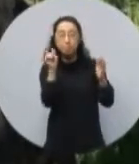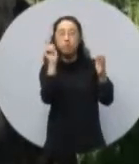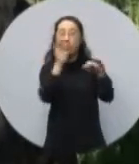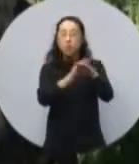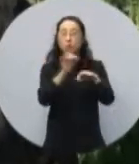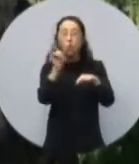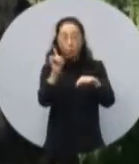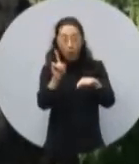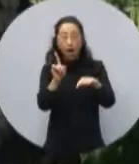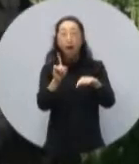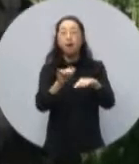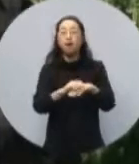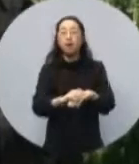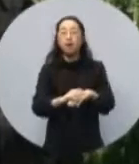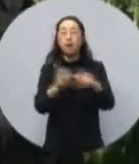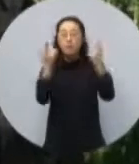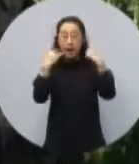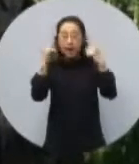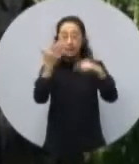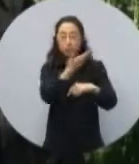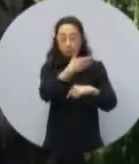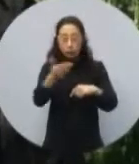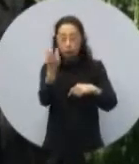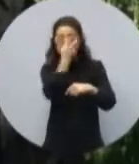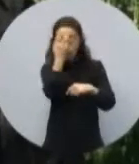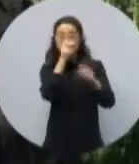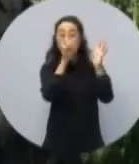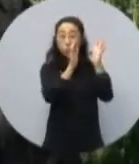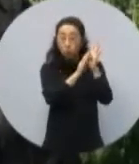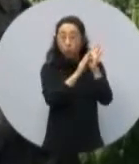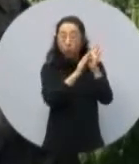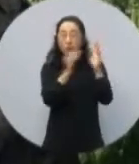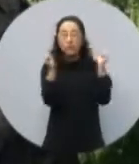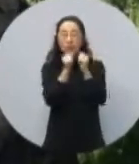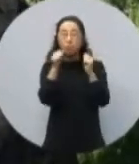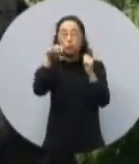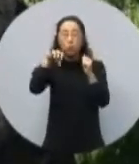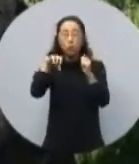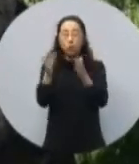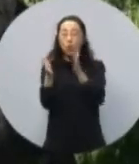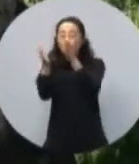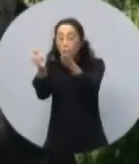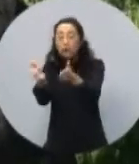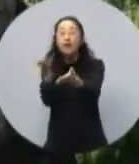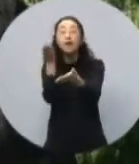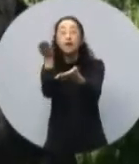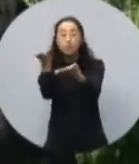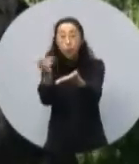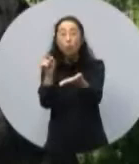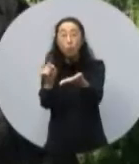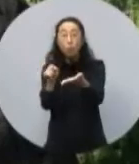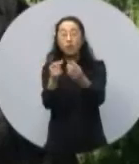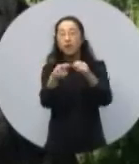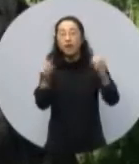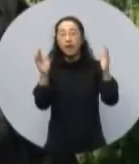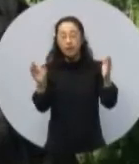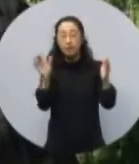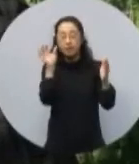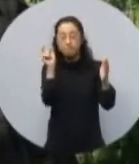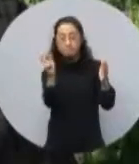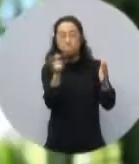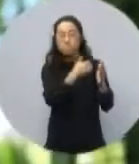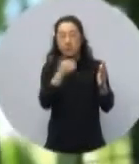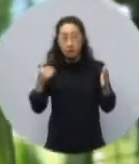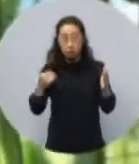法は、毎日水のチェックと、寒いところに置いてあげると、長持ちします。